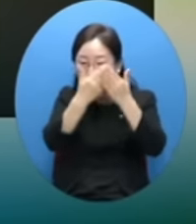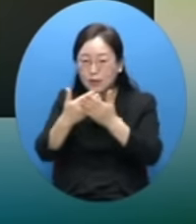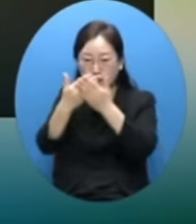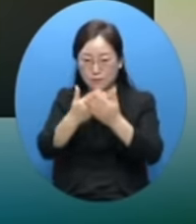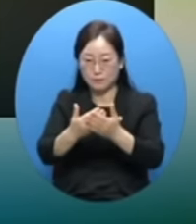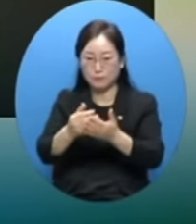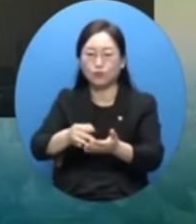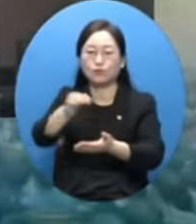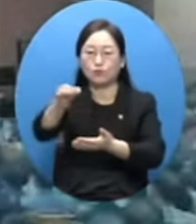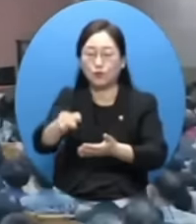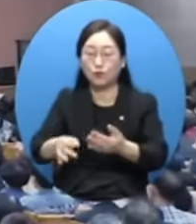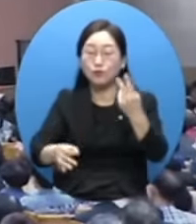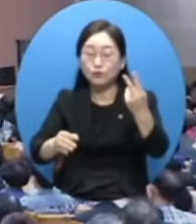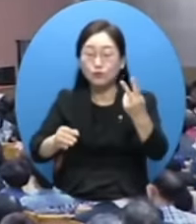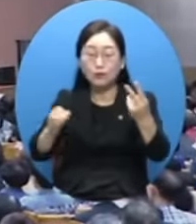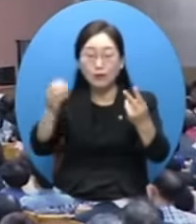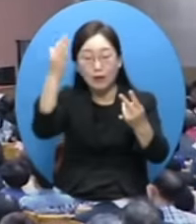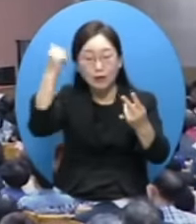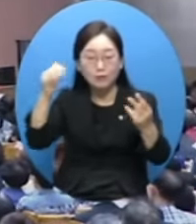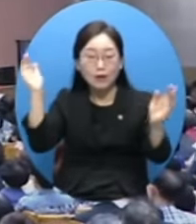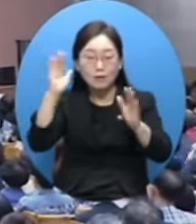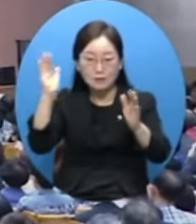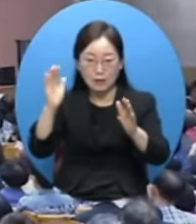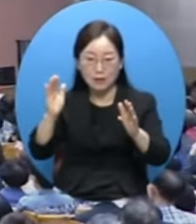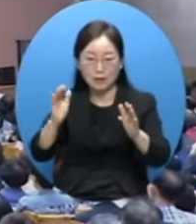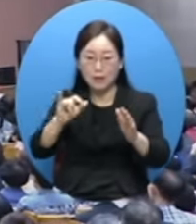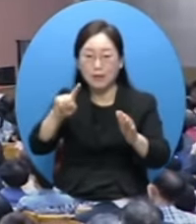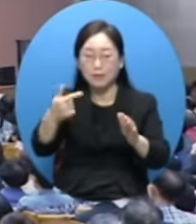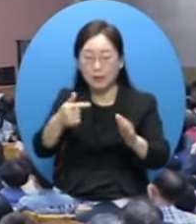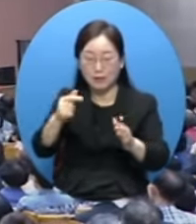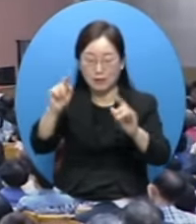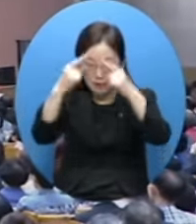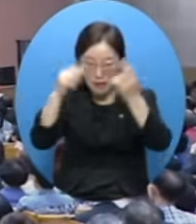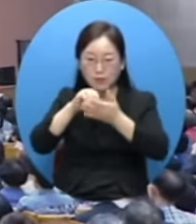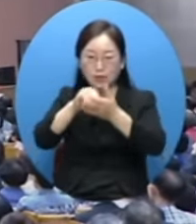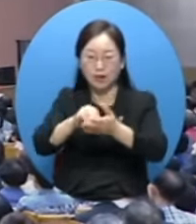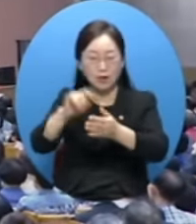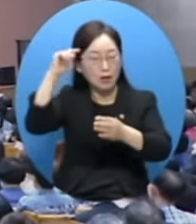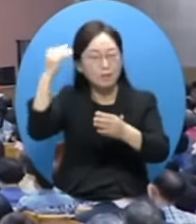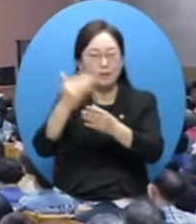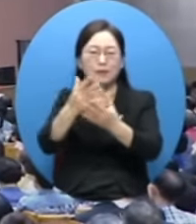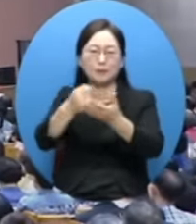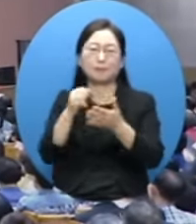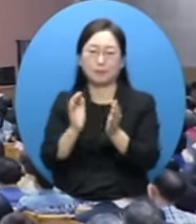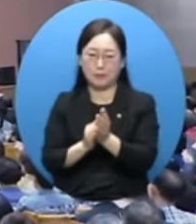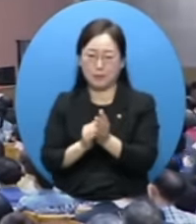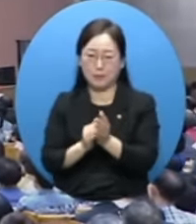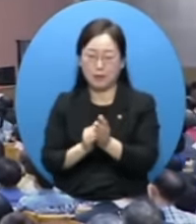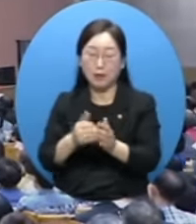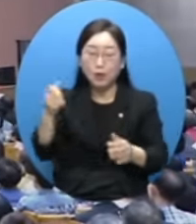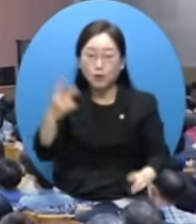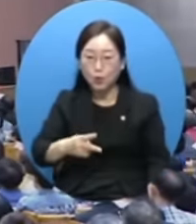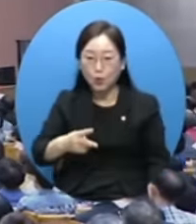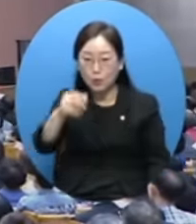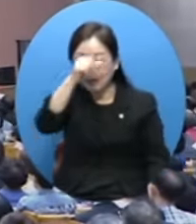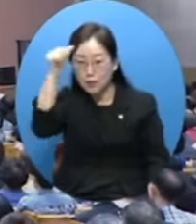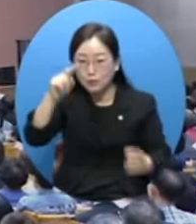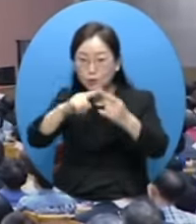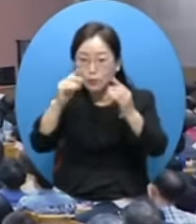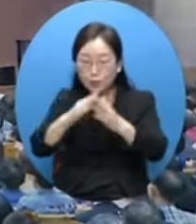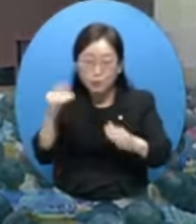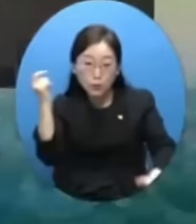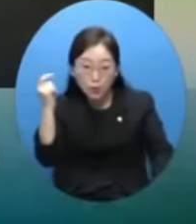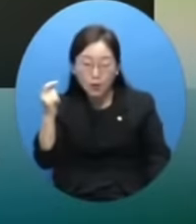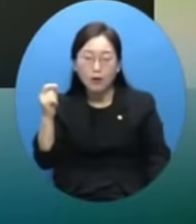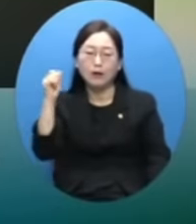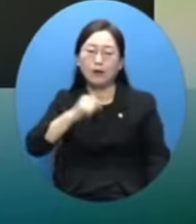학생이 펜실베니아 대학교에서 박사학위를 받게 됐습니다. 이 소식을 들은 미국 장로교에서는 오이노 씨 가정의 이야기를